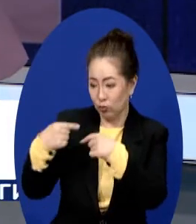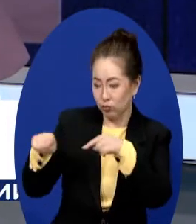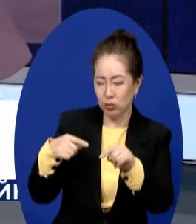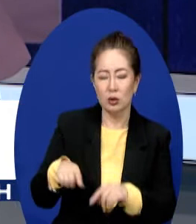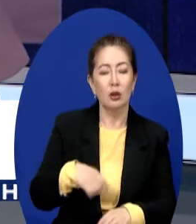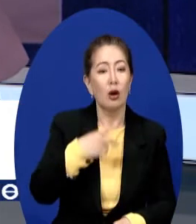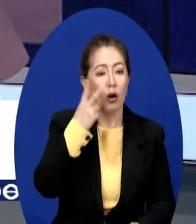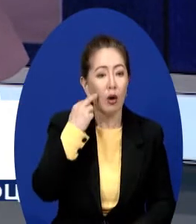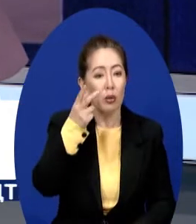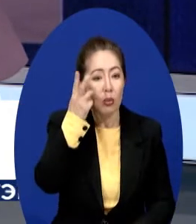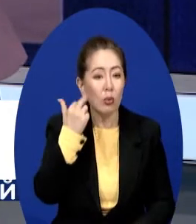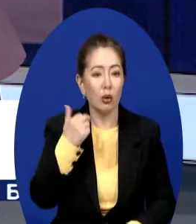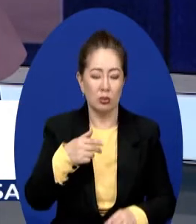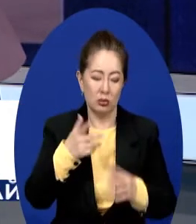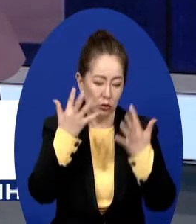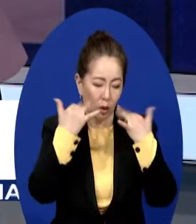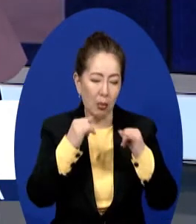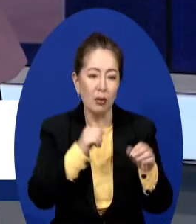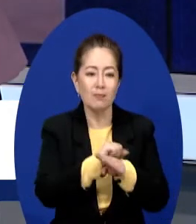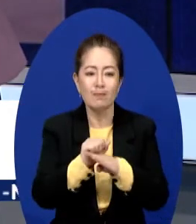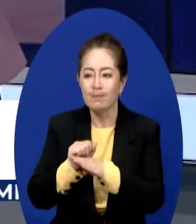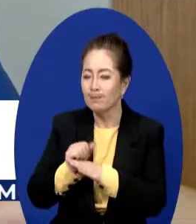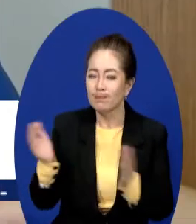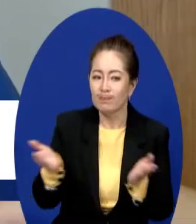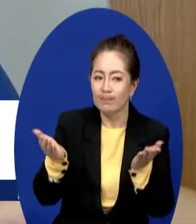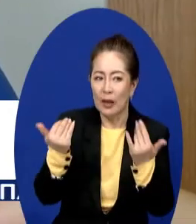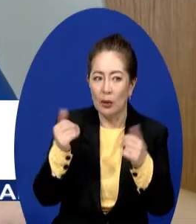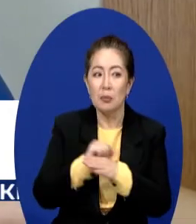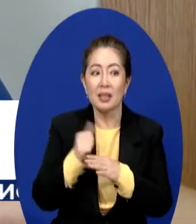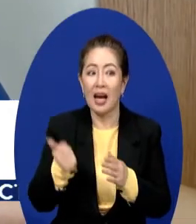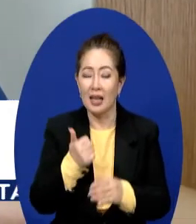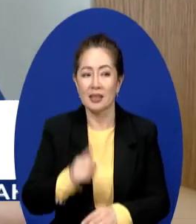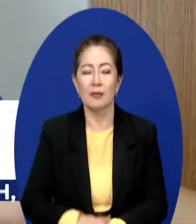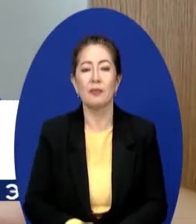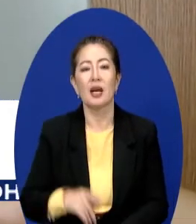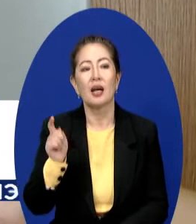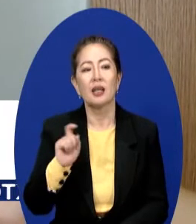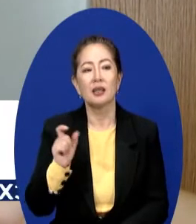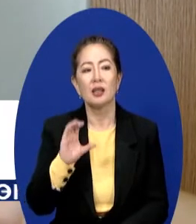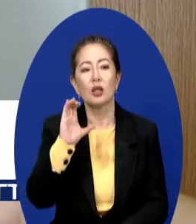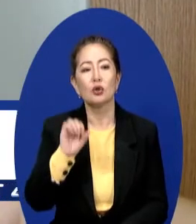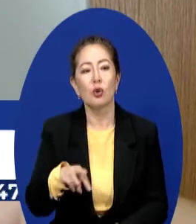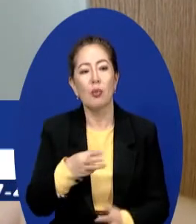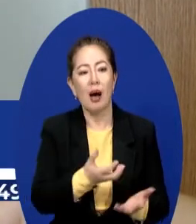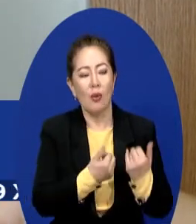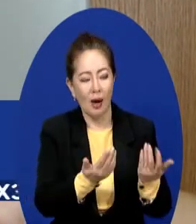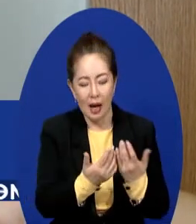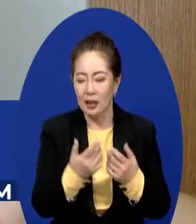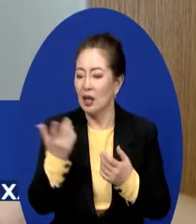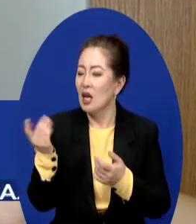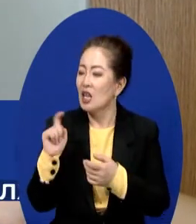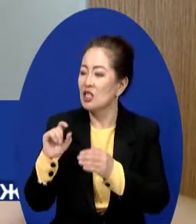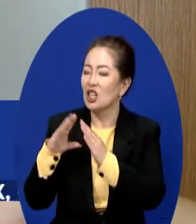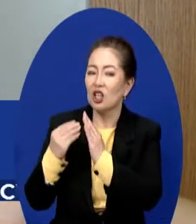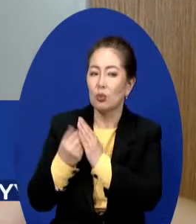2-3 хоногийн хугацаанд л зохион байгуулах бэлтгэлийг хангаад байна. Хэдий дайл сумыг авах, хэдий дайл өрхийг авах гэсэн ийм зохион байгуулалтаа